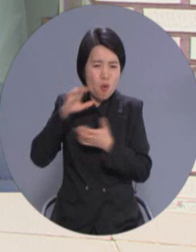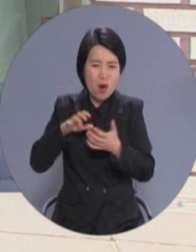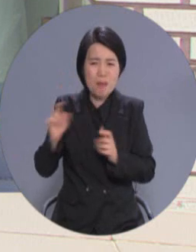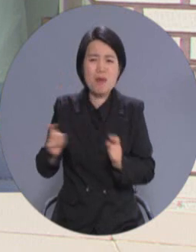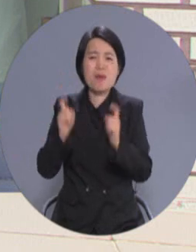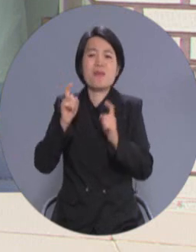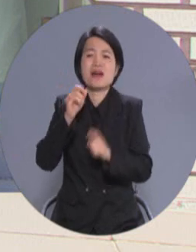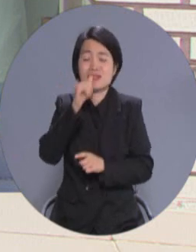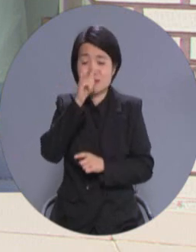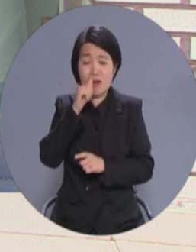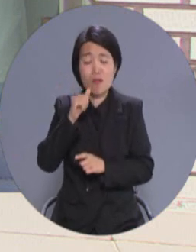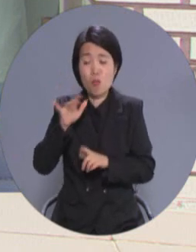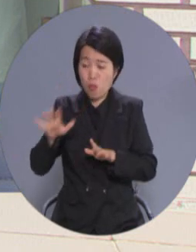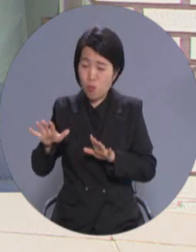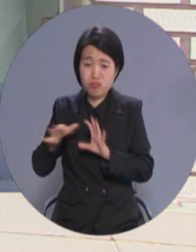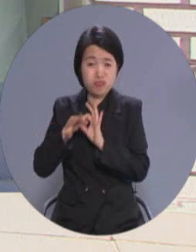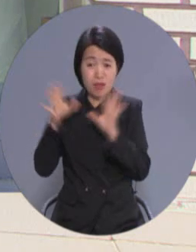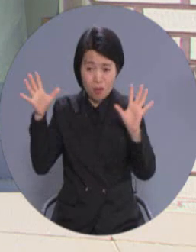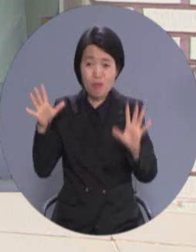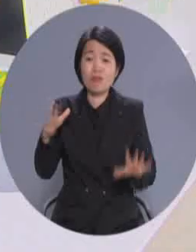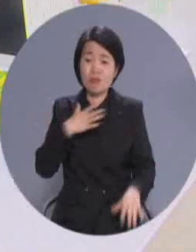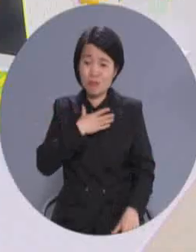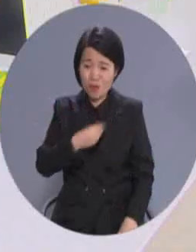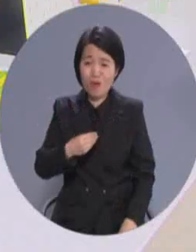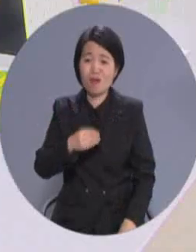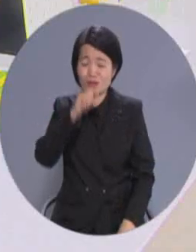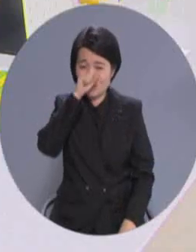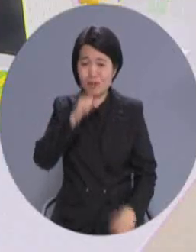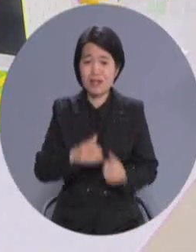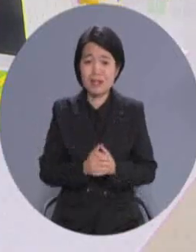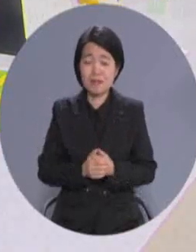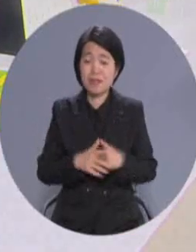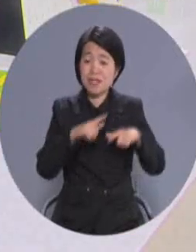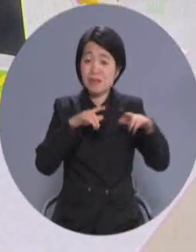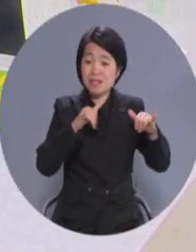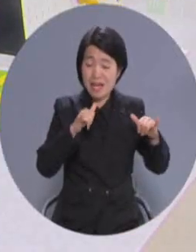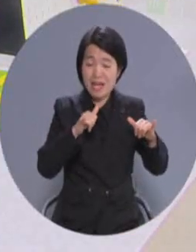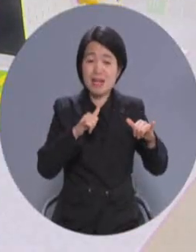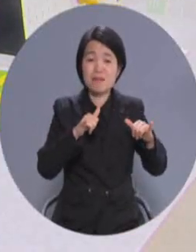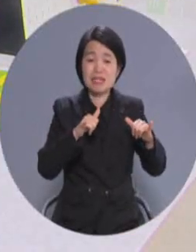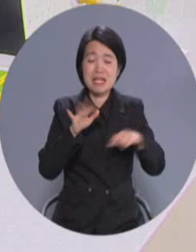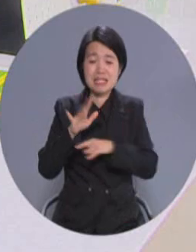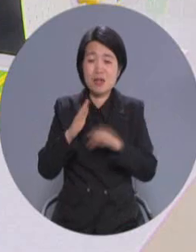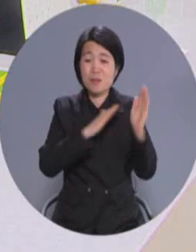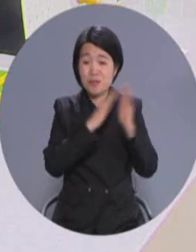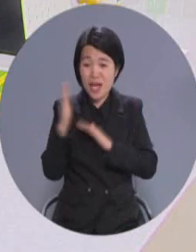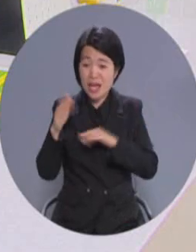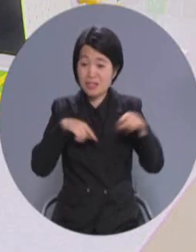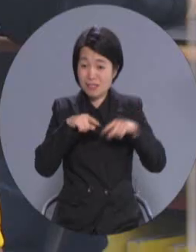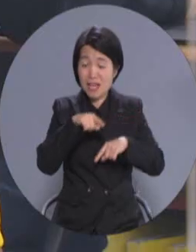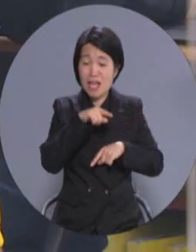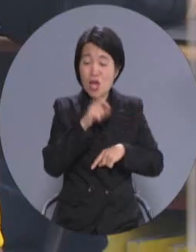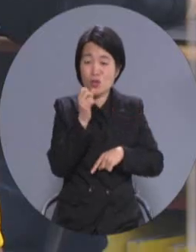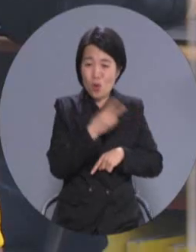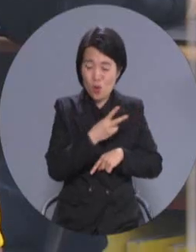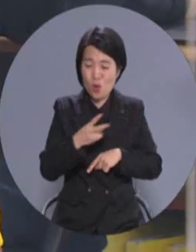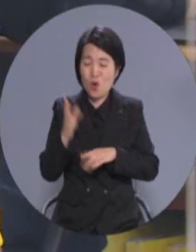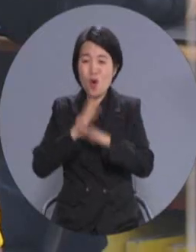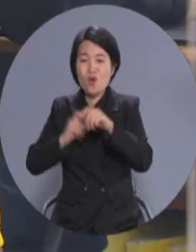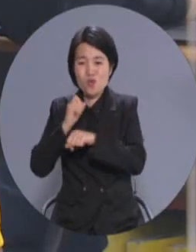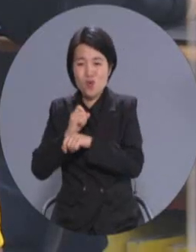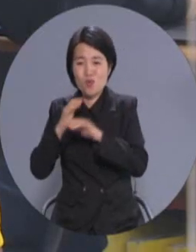층간소음에서 분쟁에서 해방될 수 있어서 너무 좋습니다. 신안군은 일반인을 대상으로 한 귀농 귀촌 정책과 함께